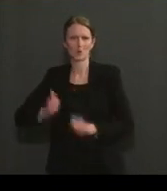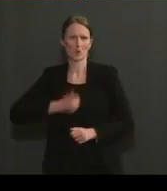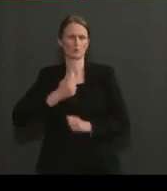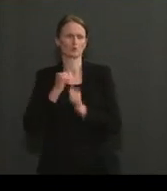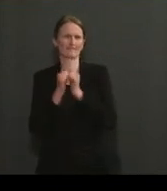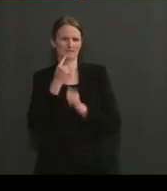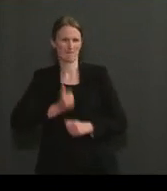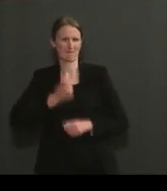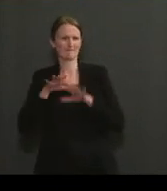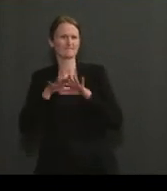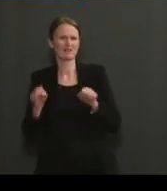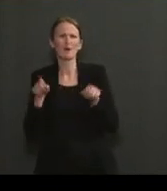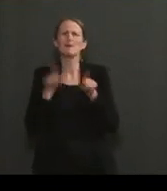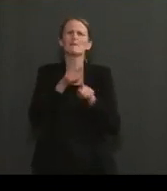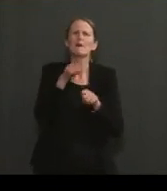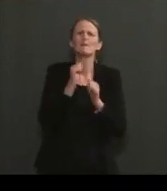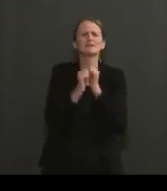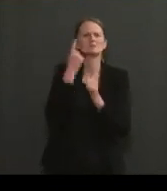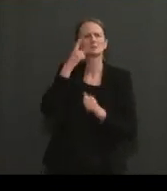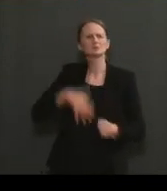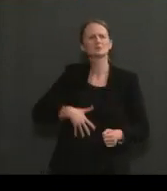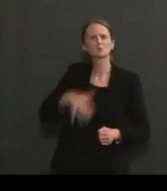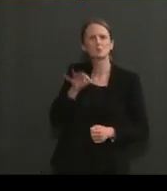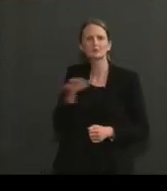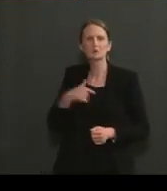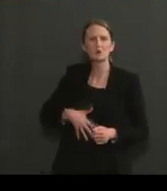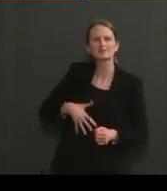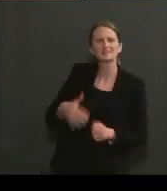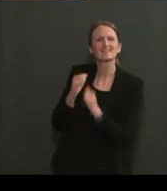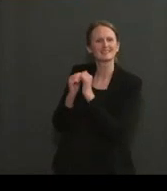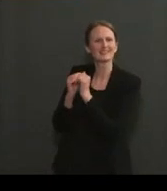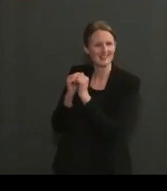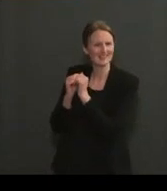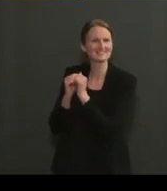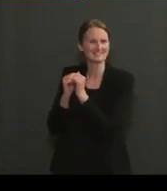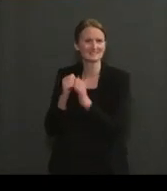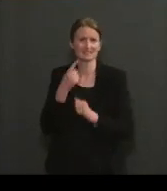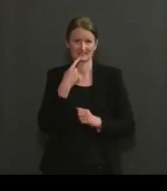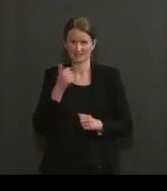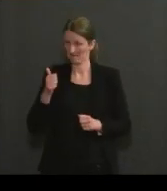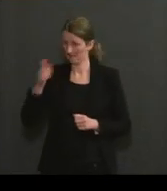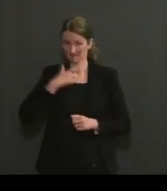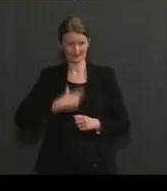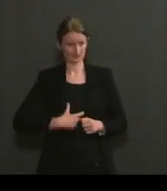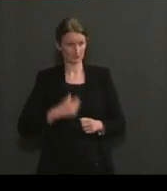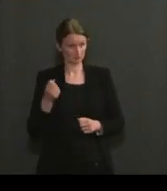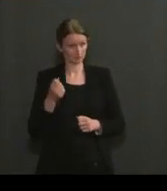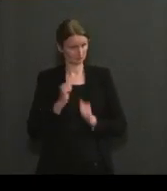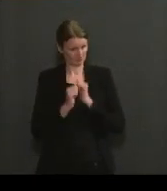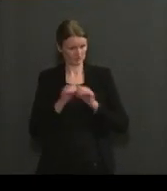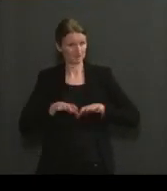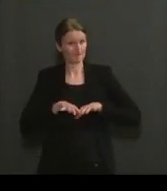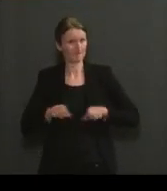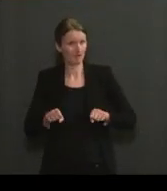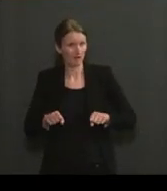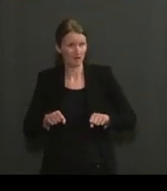c'est un test qui est effectué par le patient lui-même et presque par définition, il s'agit d'un test rapide. On a l'occasion